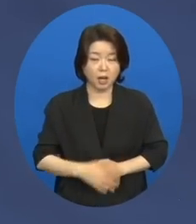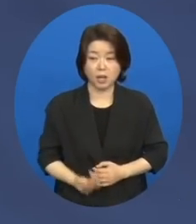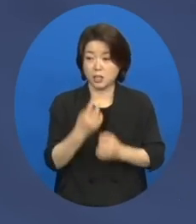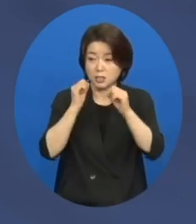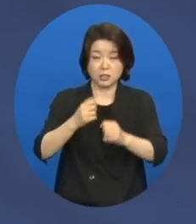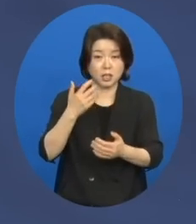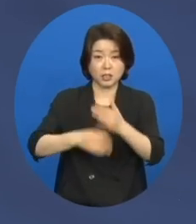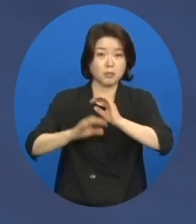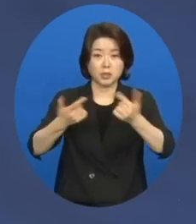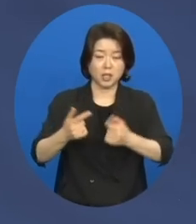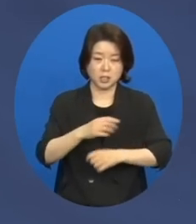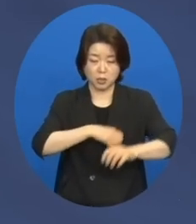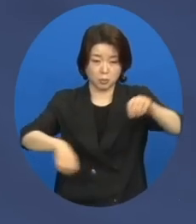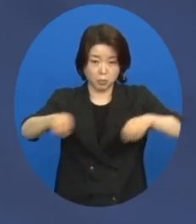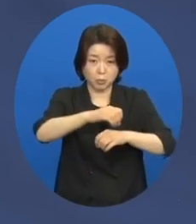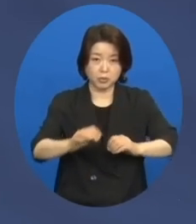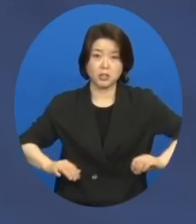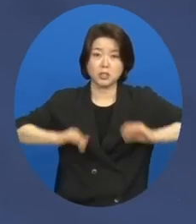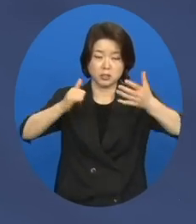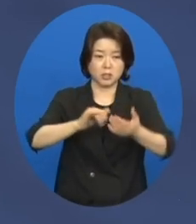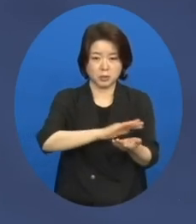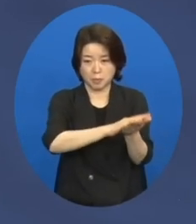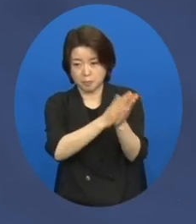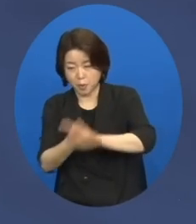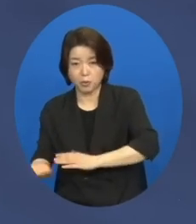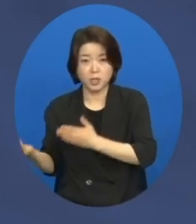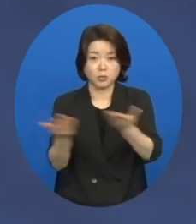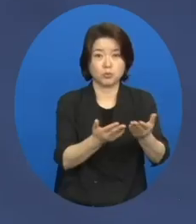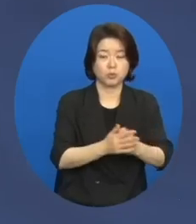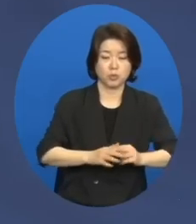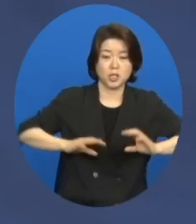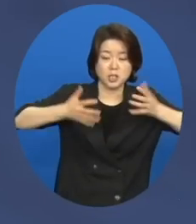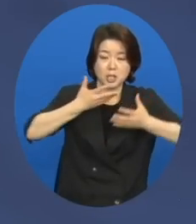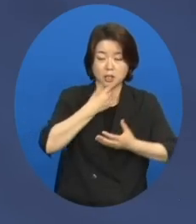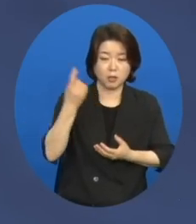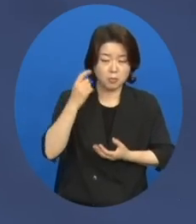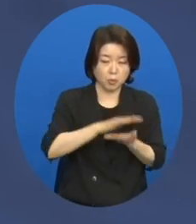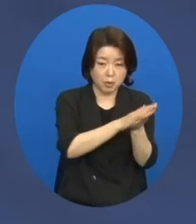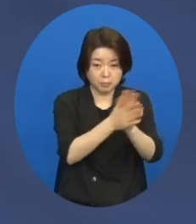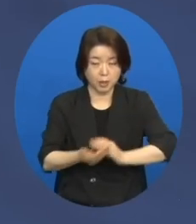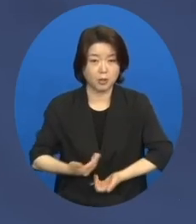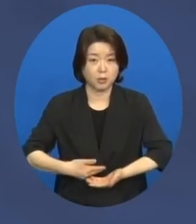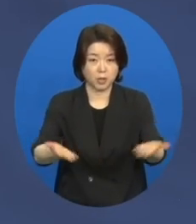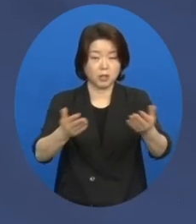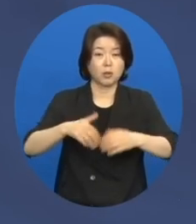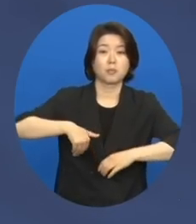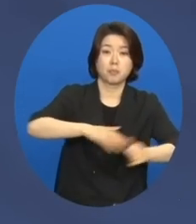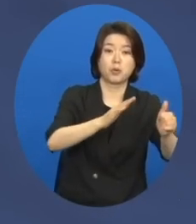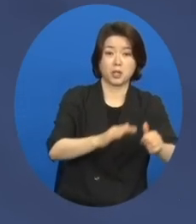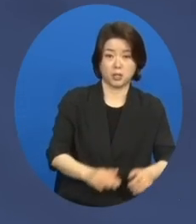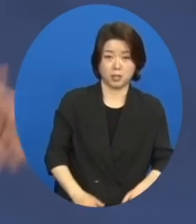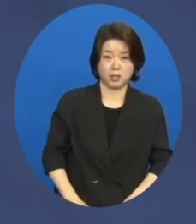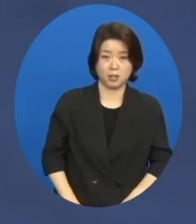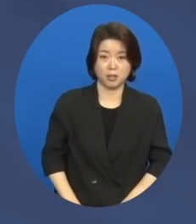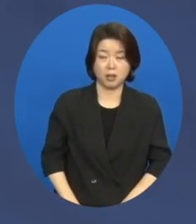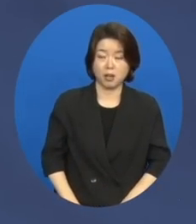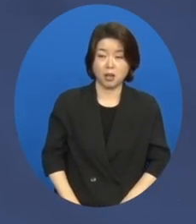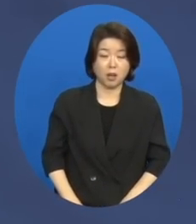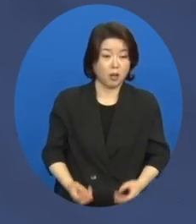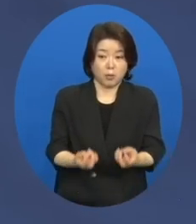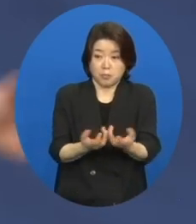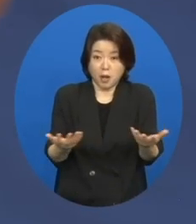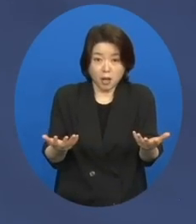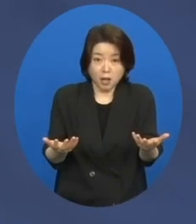게 아니라 오히려 세상을 변화시키고 세계 복음화를 이루라고 주님이 보내주셨단 말이에요. 대책 없이